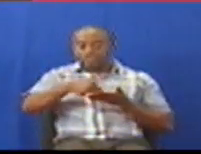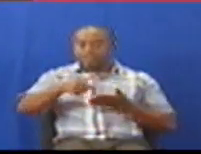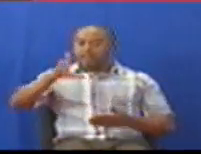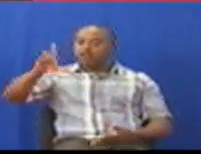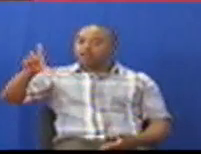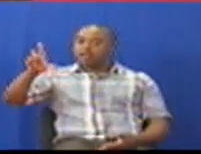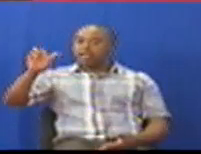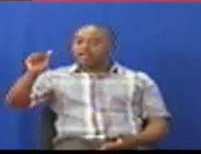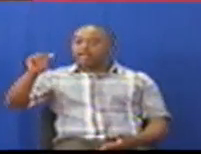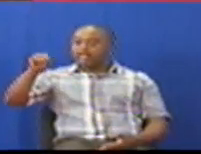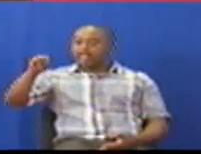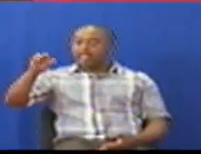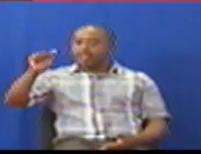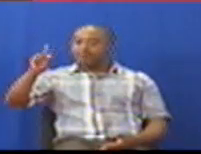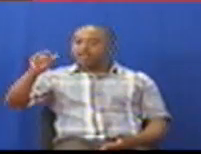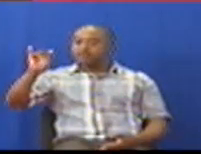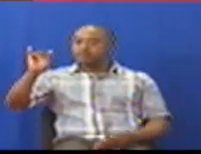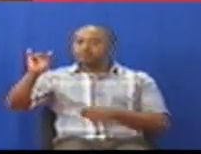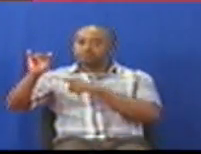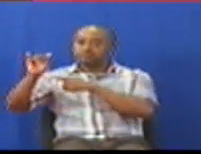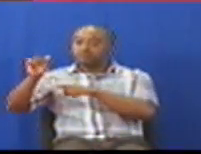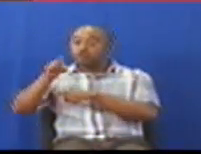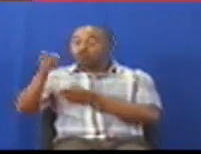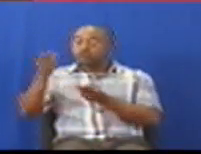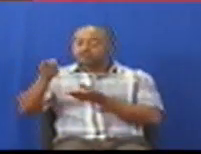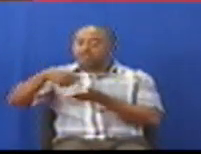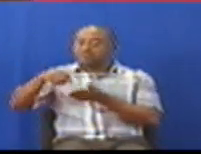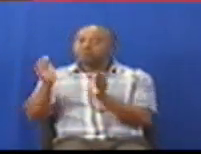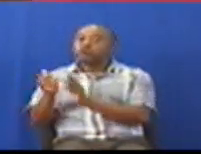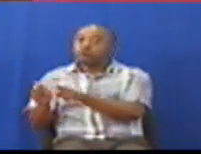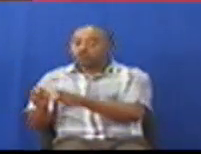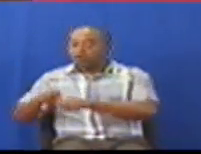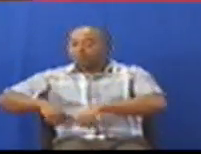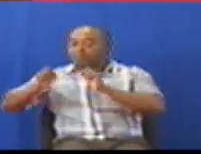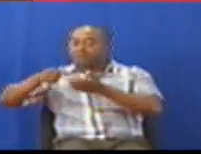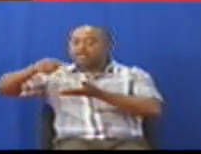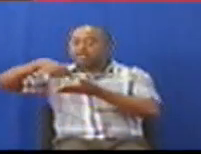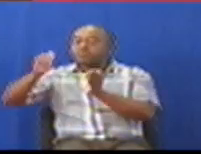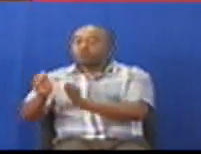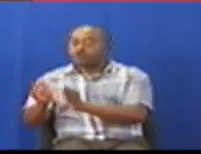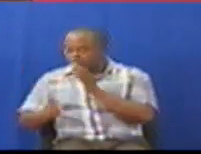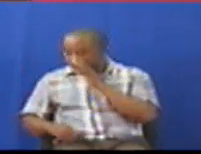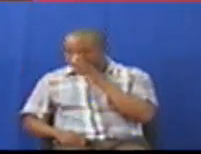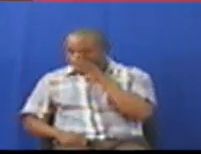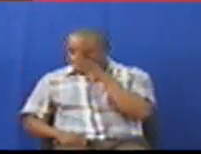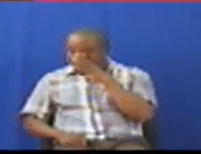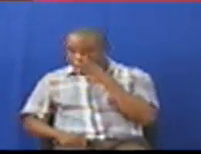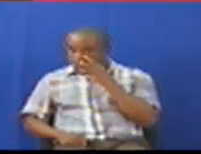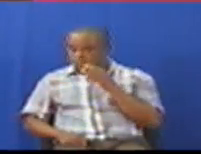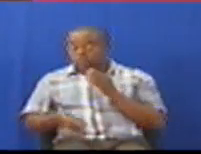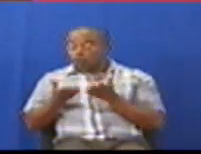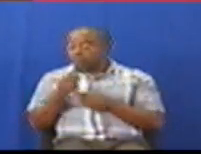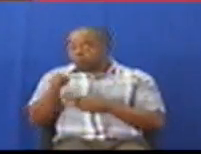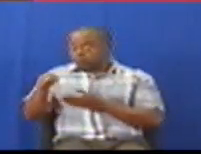unahitaji kufanya kuwa mji mdogo, mamlaka ya mji mdogo, kutokana na kwamba sifa